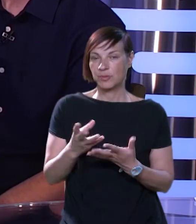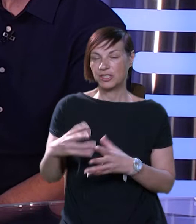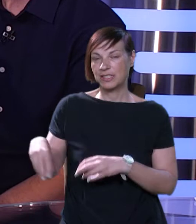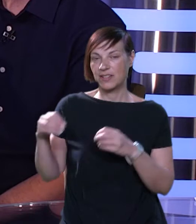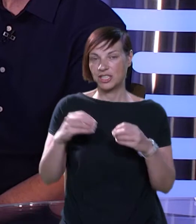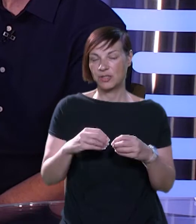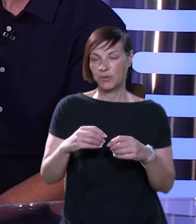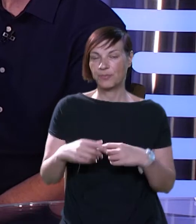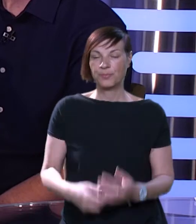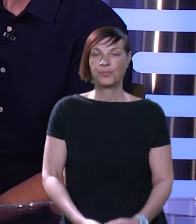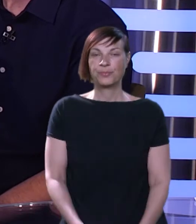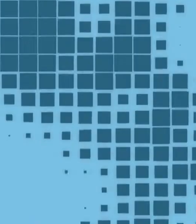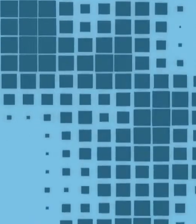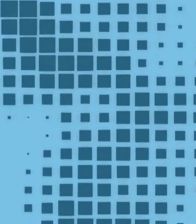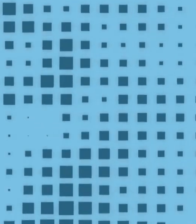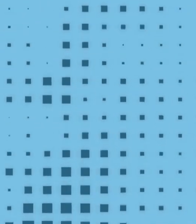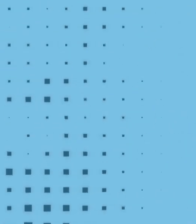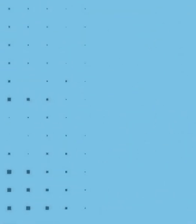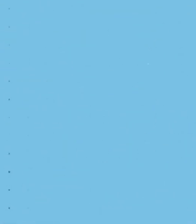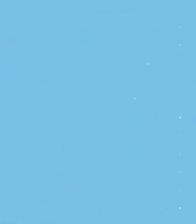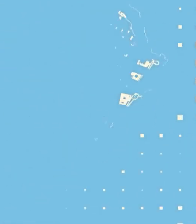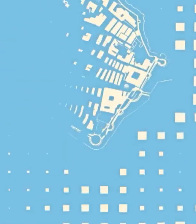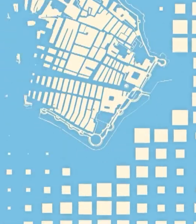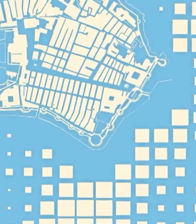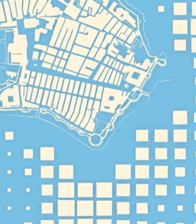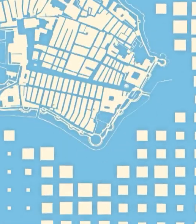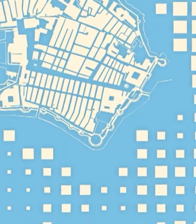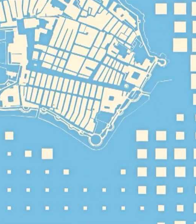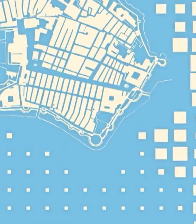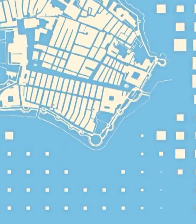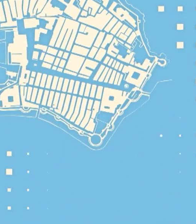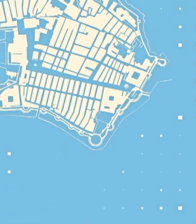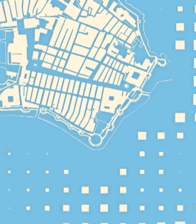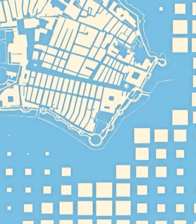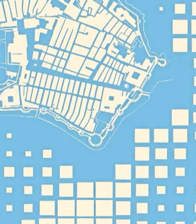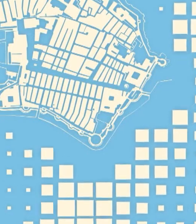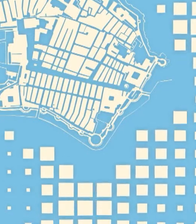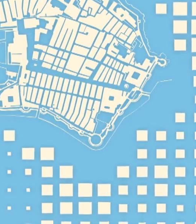Tako brzo se vraćamo nakon reklama.